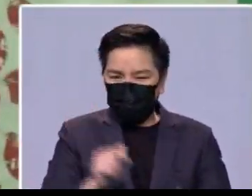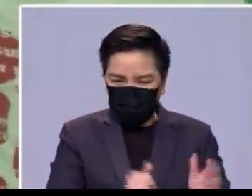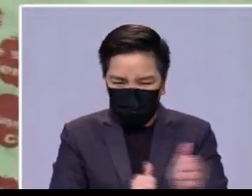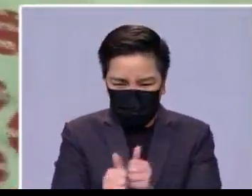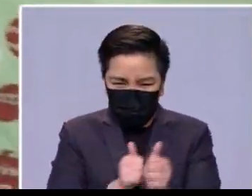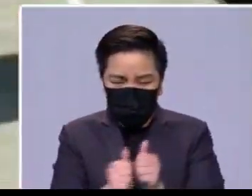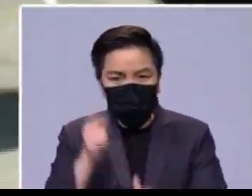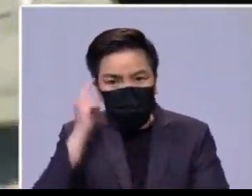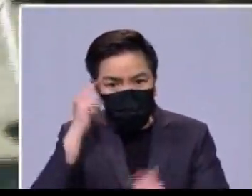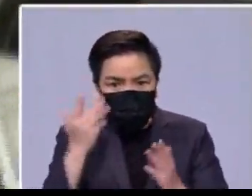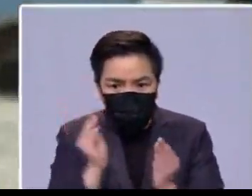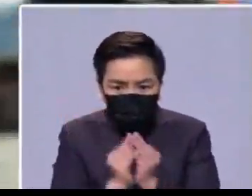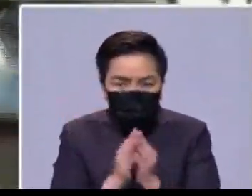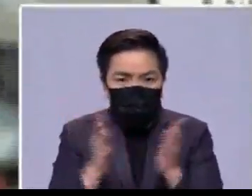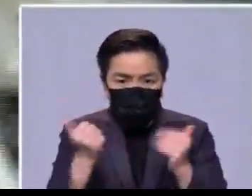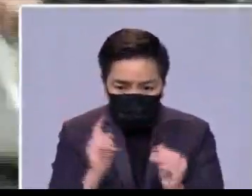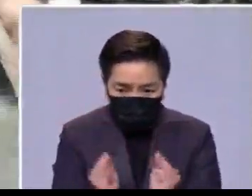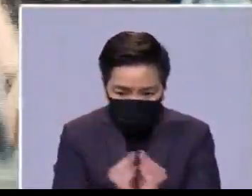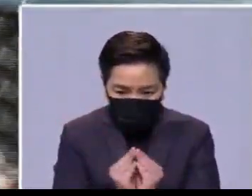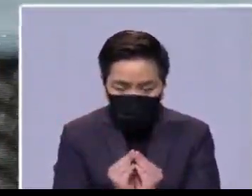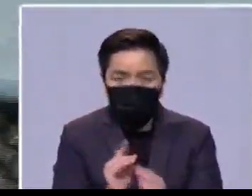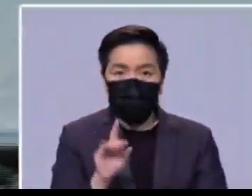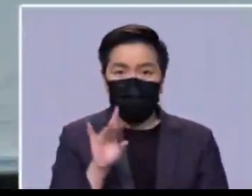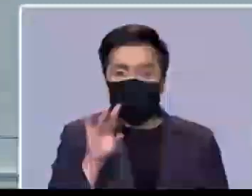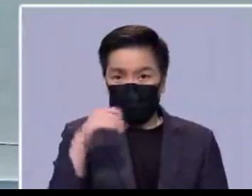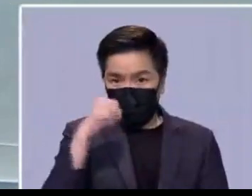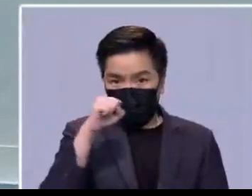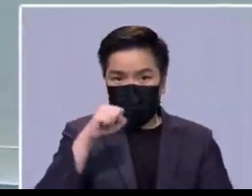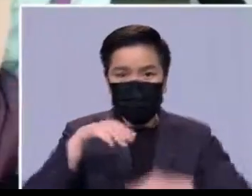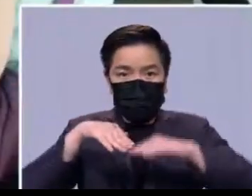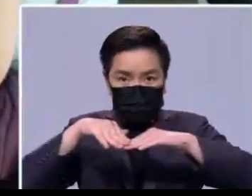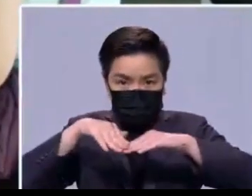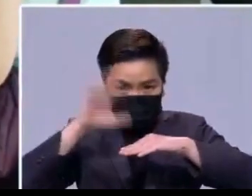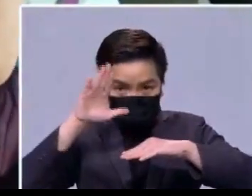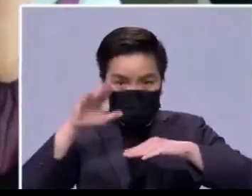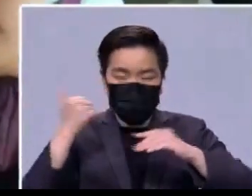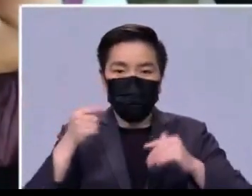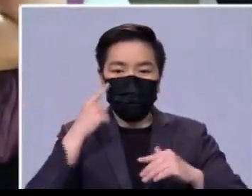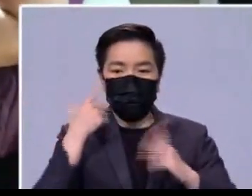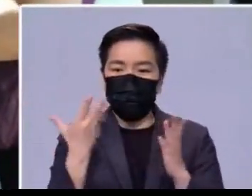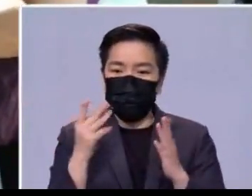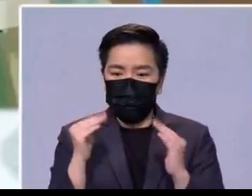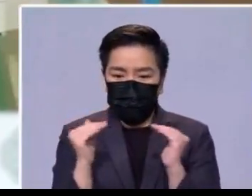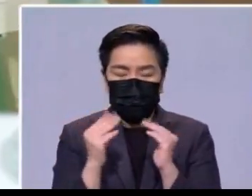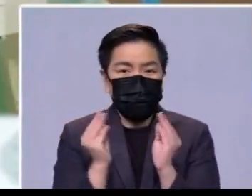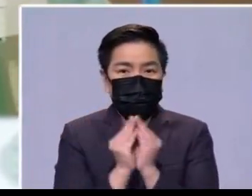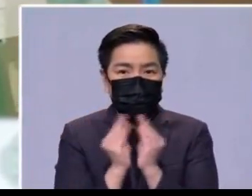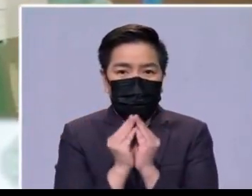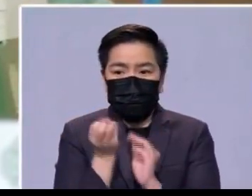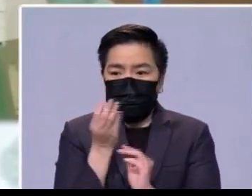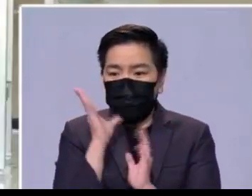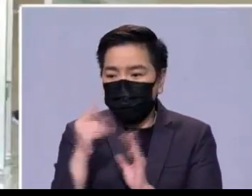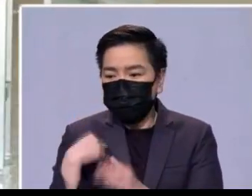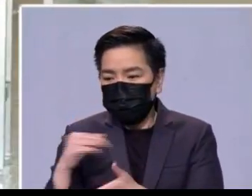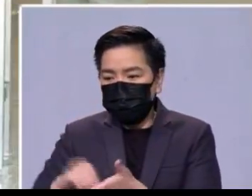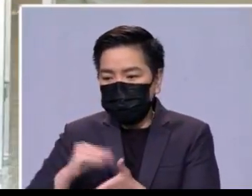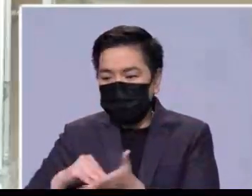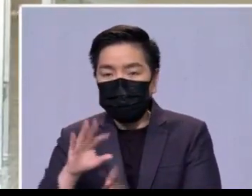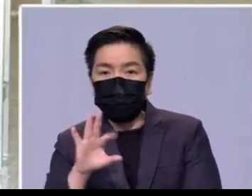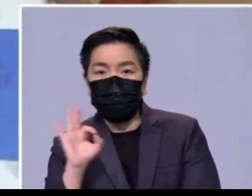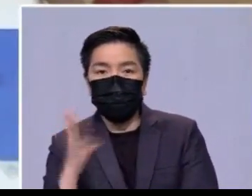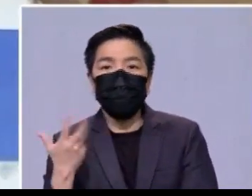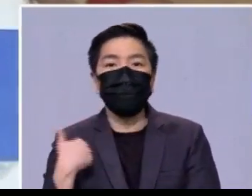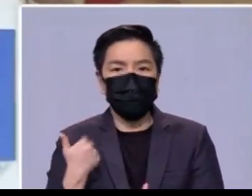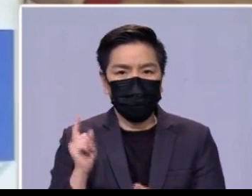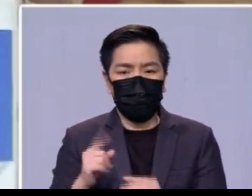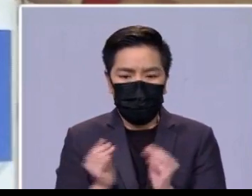กับตัวเองละครับโดยจะต้องได้คะแนนเกินร้อยละ10ของผู้มีสิทธิ์และต้องได้คะแนนมากกว่าผู้ไม่ประสงค์จะลงคะแนนด้วยนะ